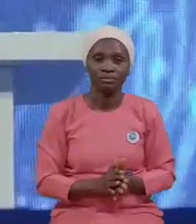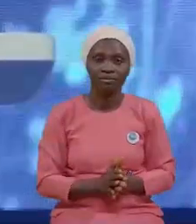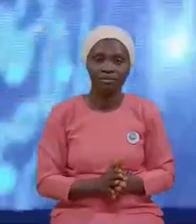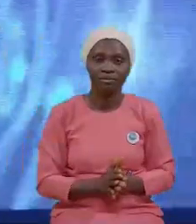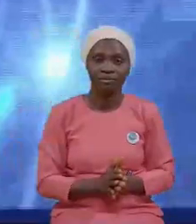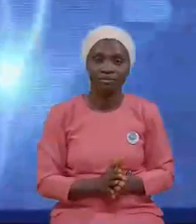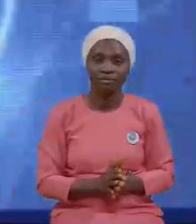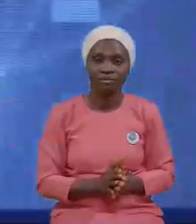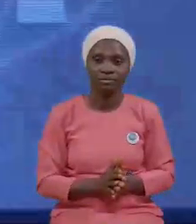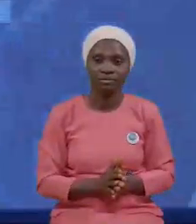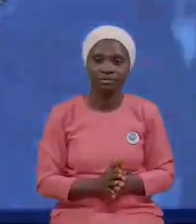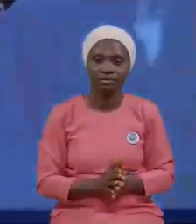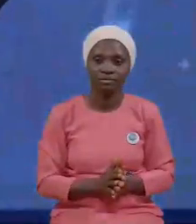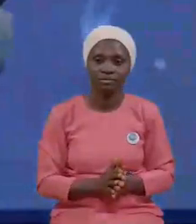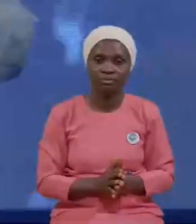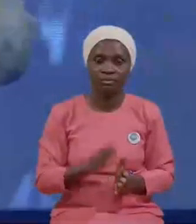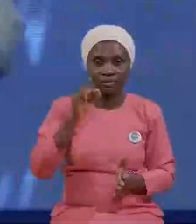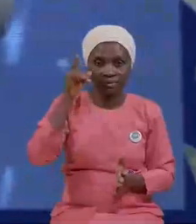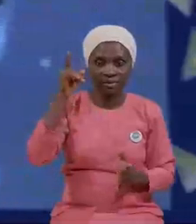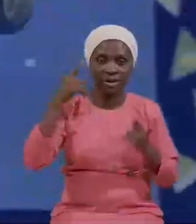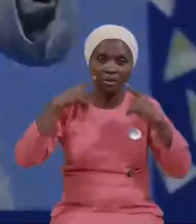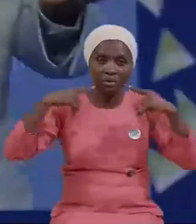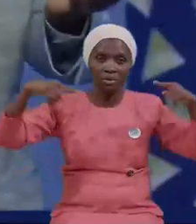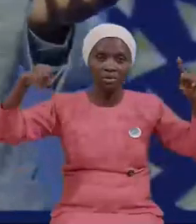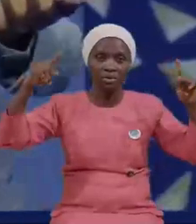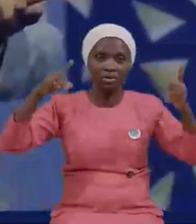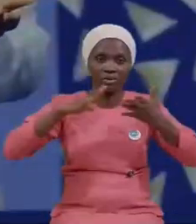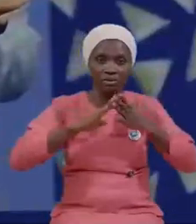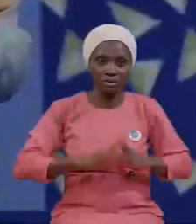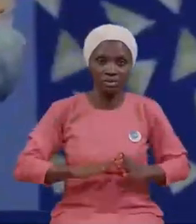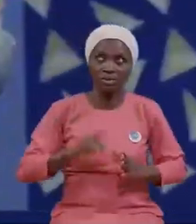Il publie la paix. Il est venu te donner la paix.